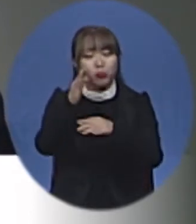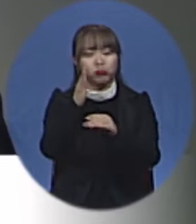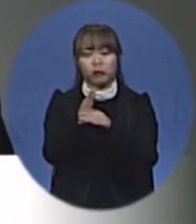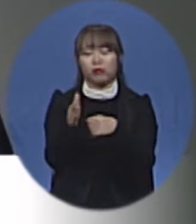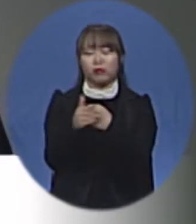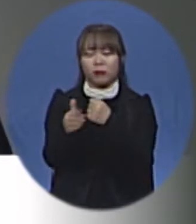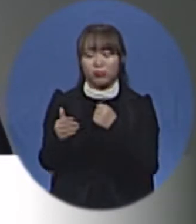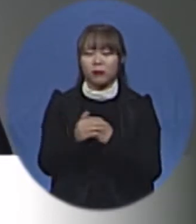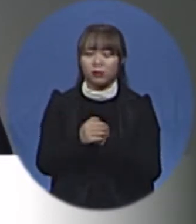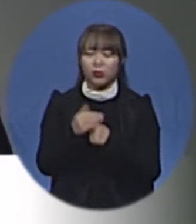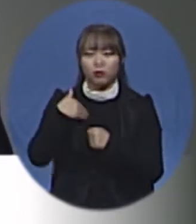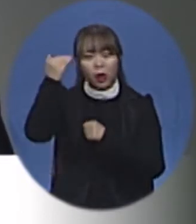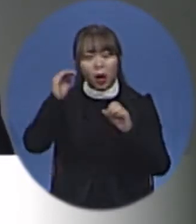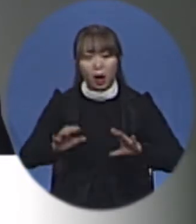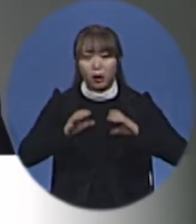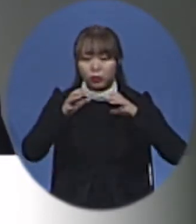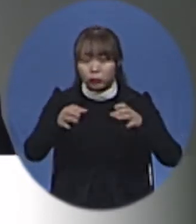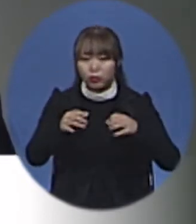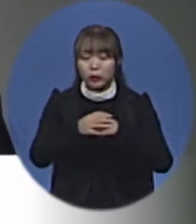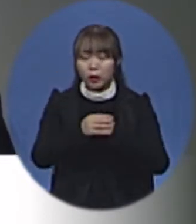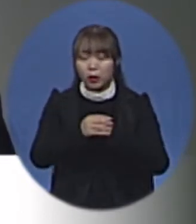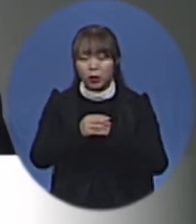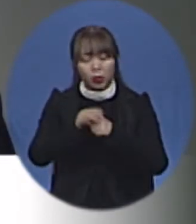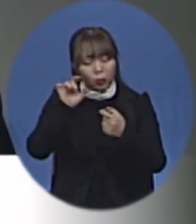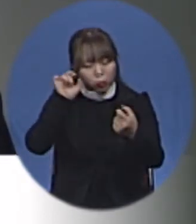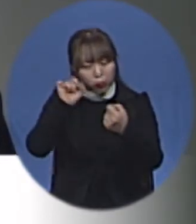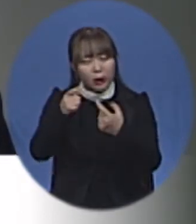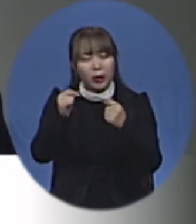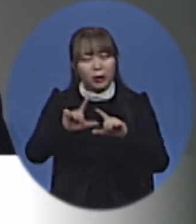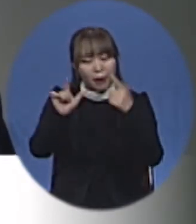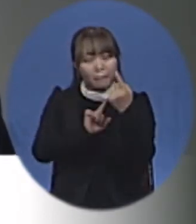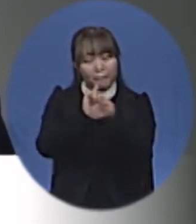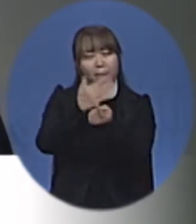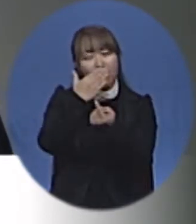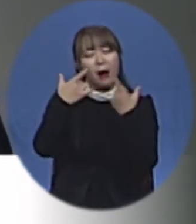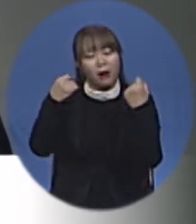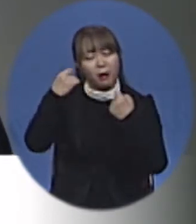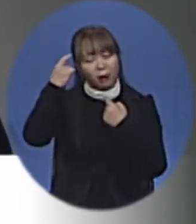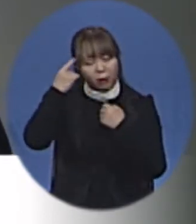그래서 우리나라도 곧 그런 날이 올 거라 생각하고